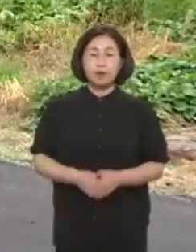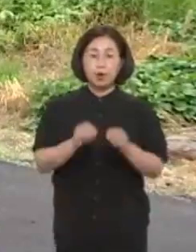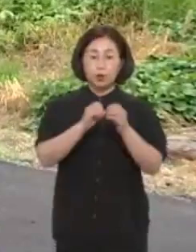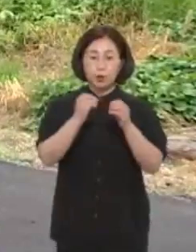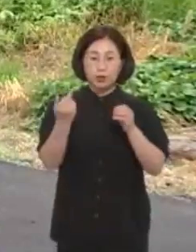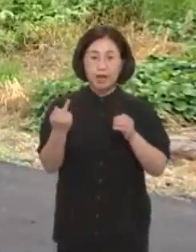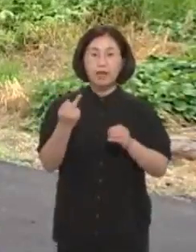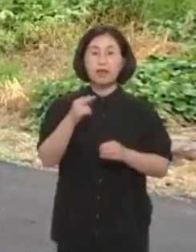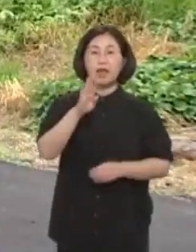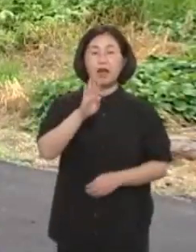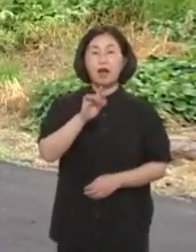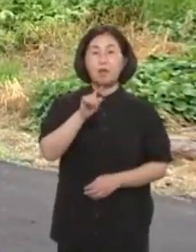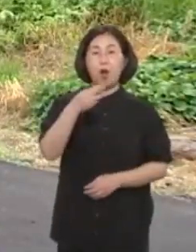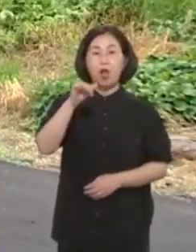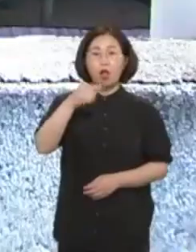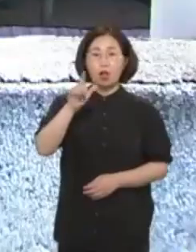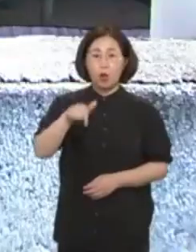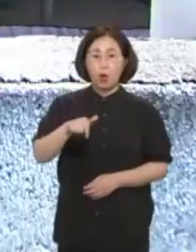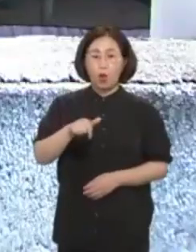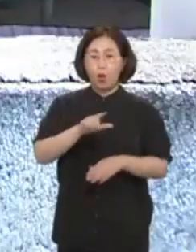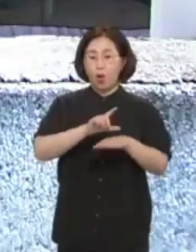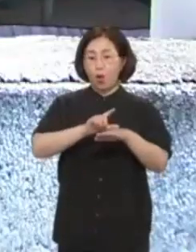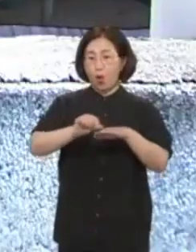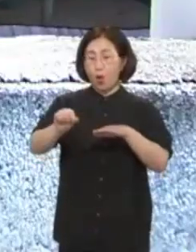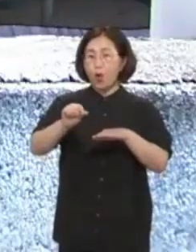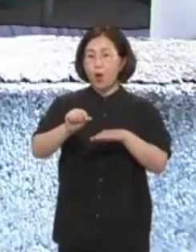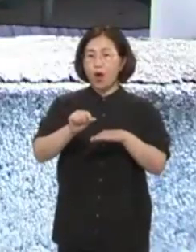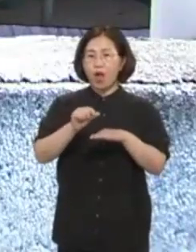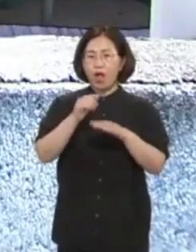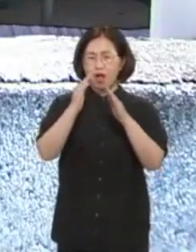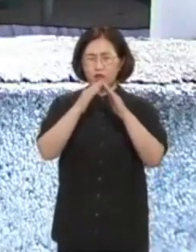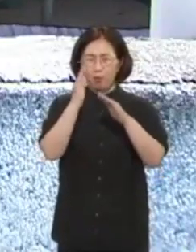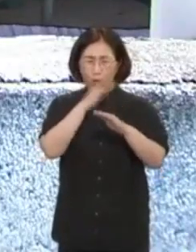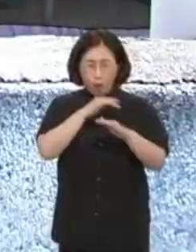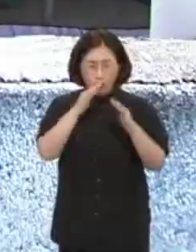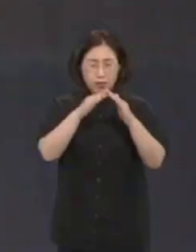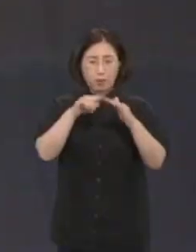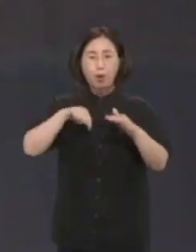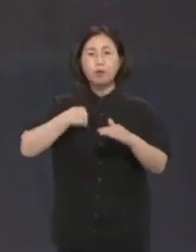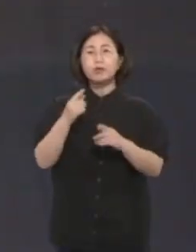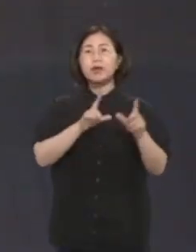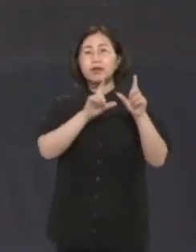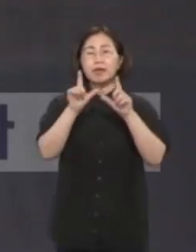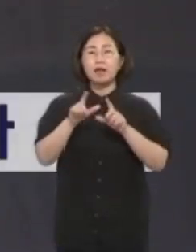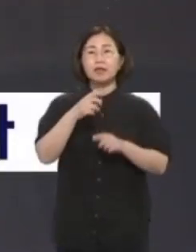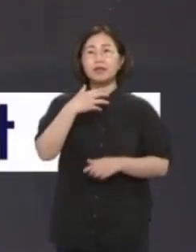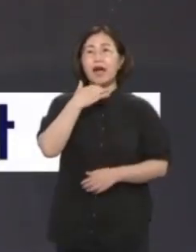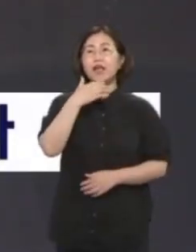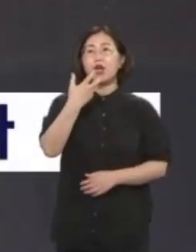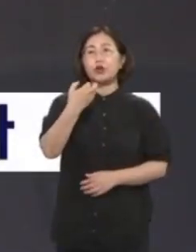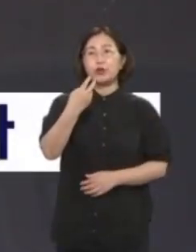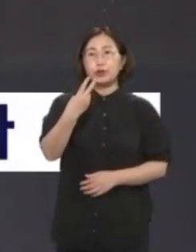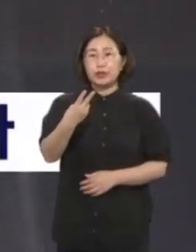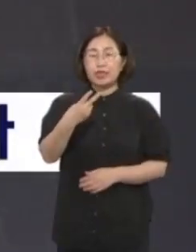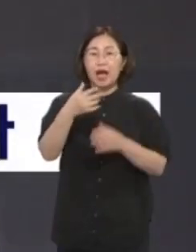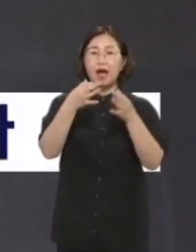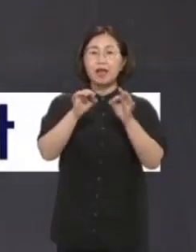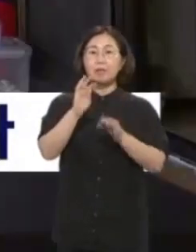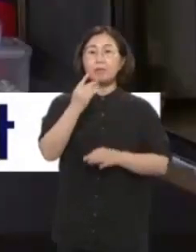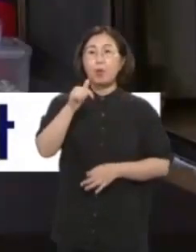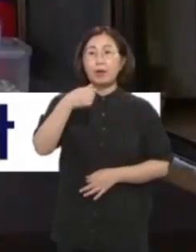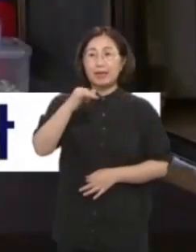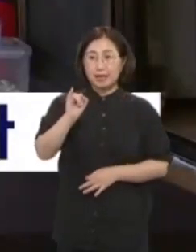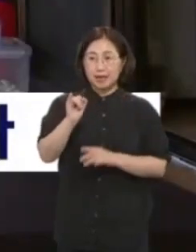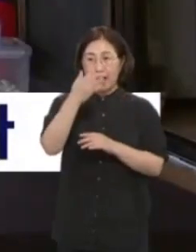논산시 벌국면 외진마을 심하게 낡은 농가주택에서 홀로 사는 82살 김복기 할머니. 연일 기록적인